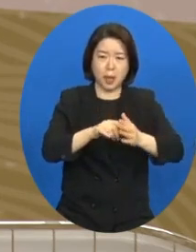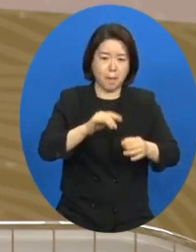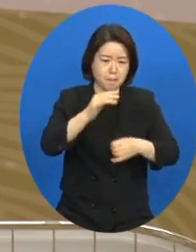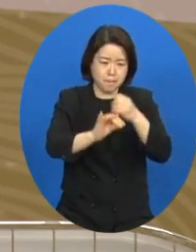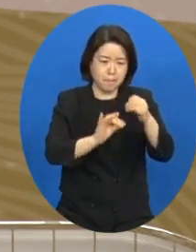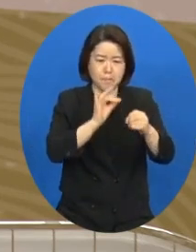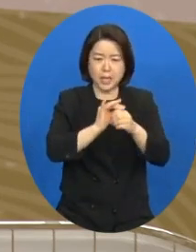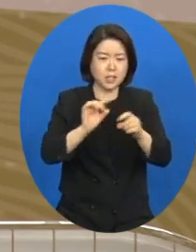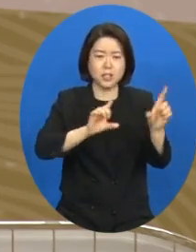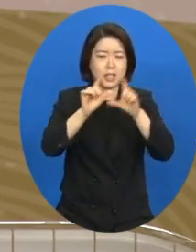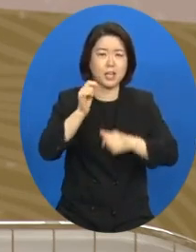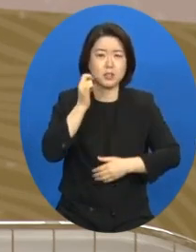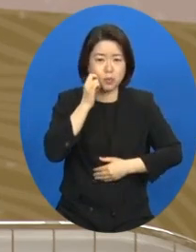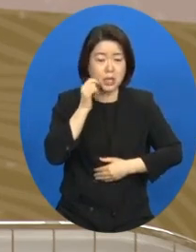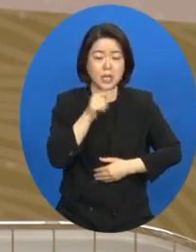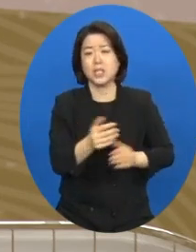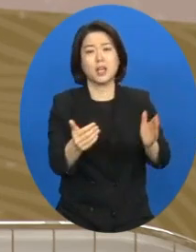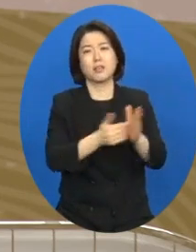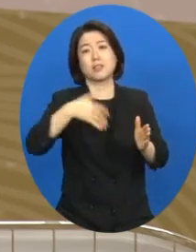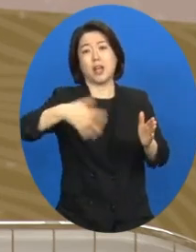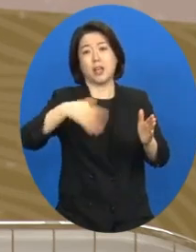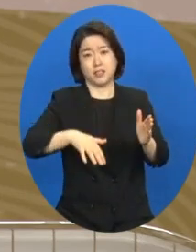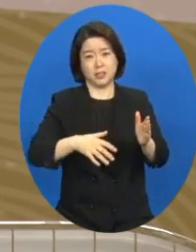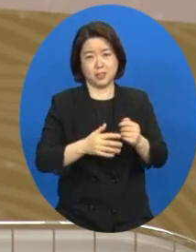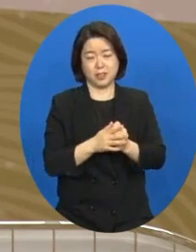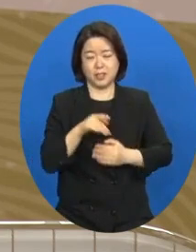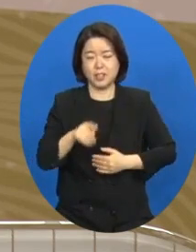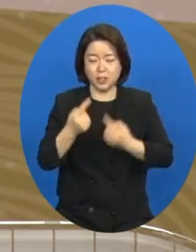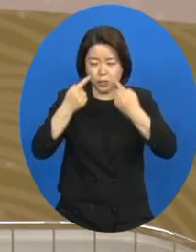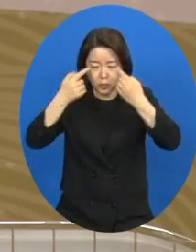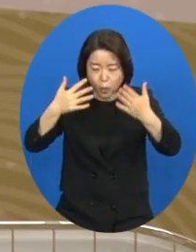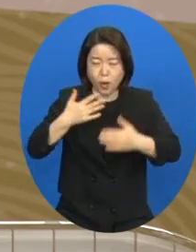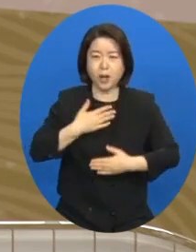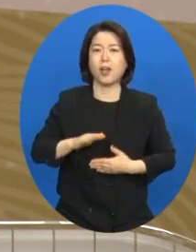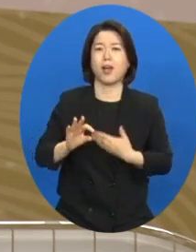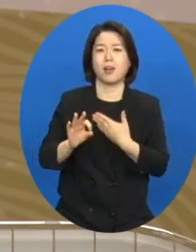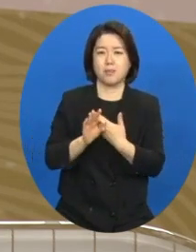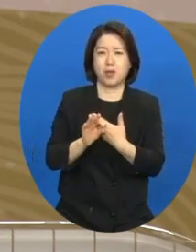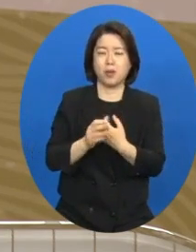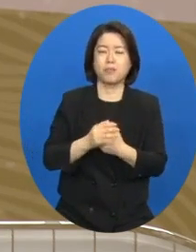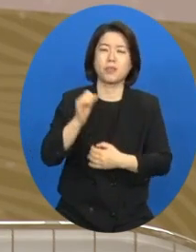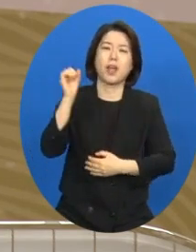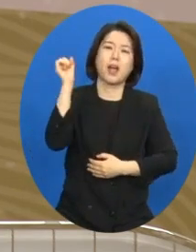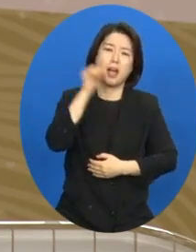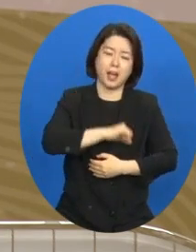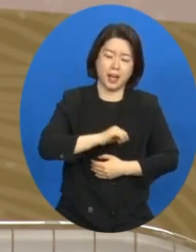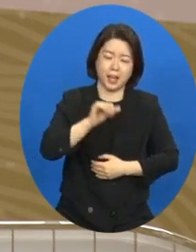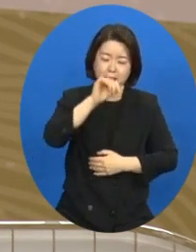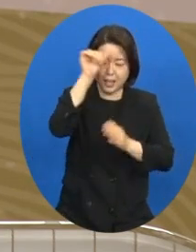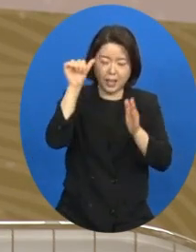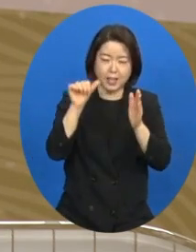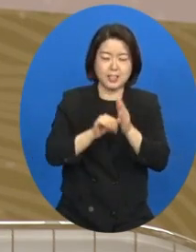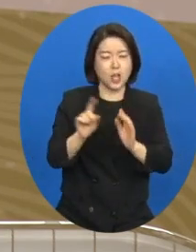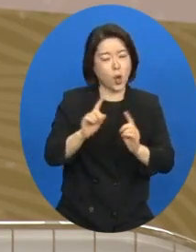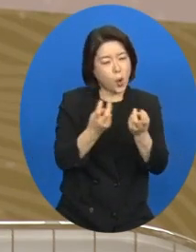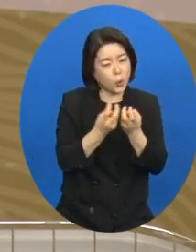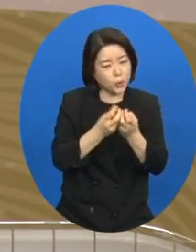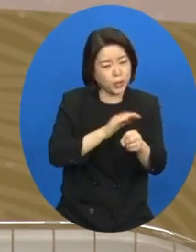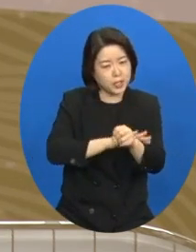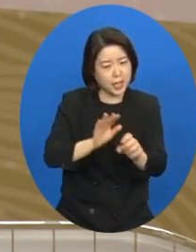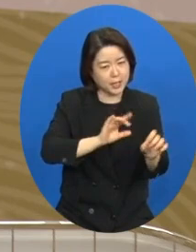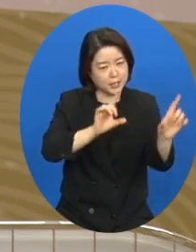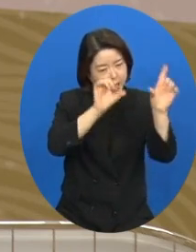아니라는 거에요 이 사실을 정확하게 알아야 아 인생은 어떻게 사는 인생의 정말 잘 사는 것이고